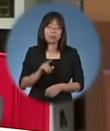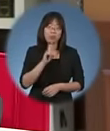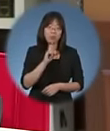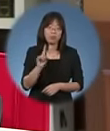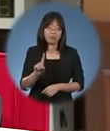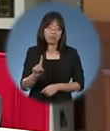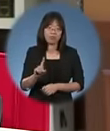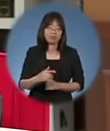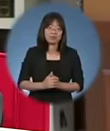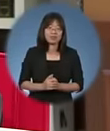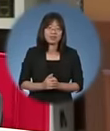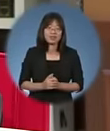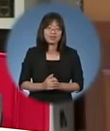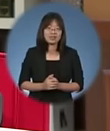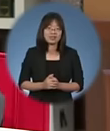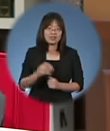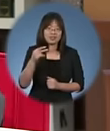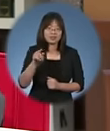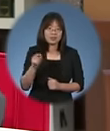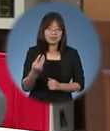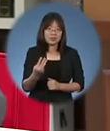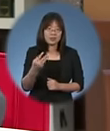어떤 톨레랑스,